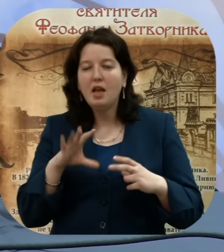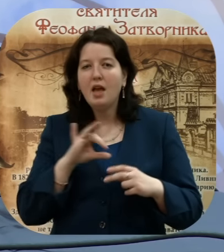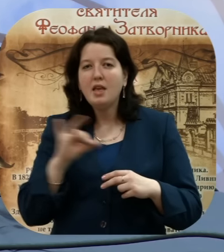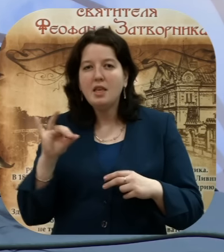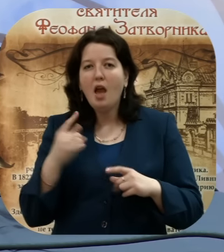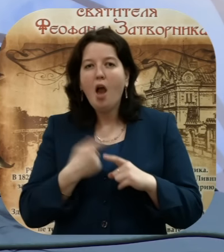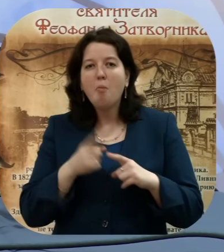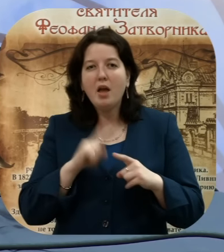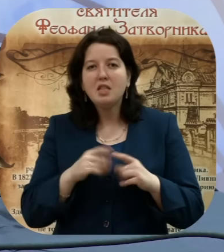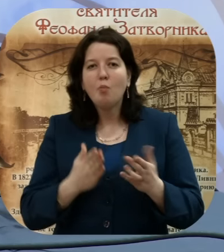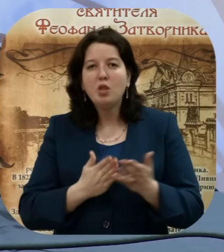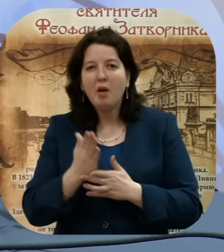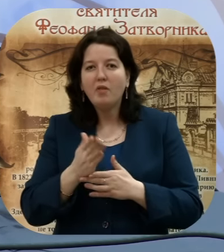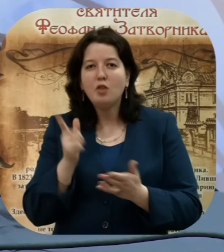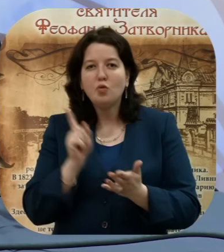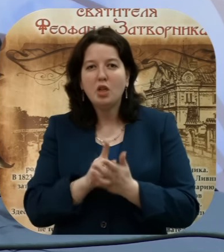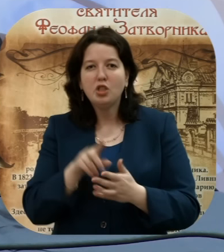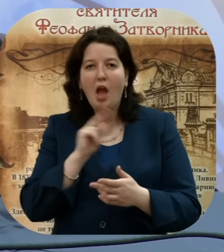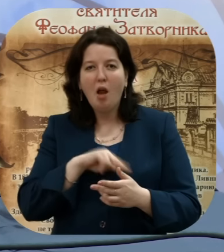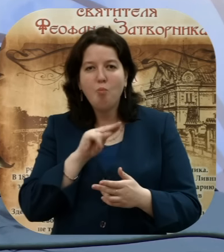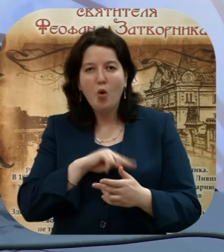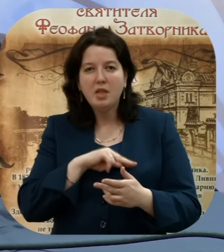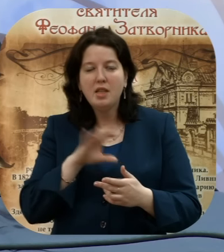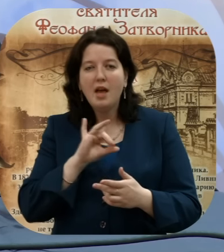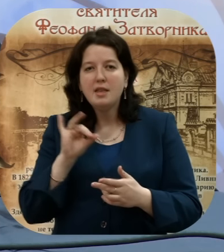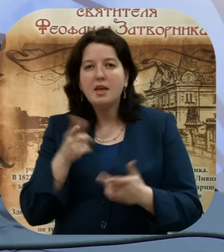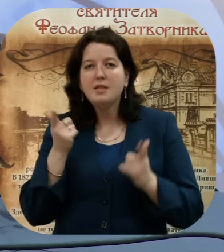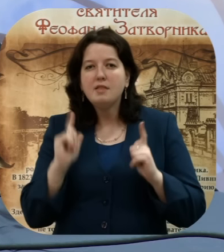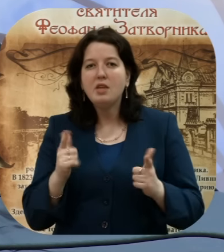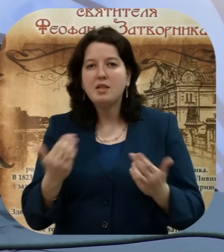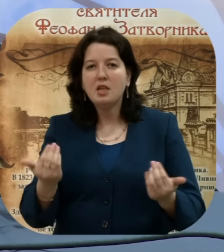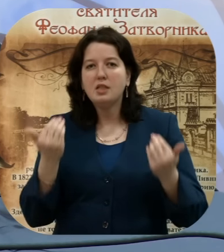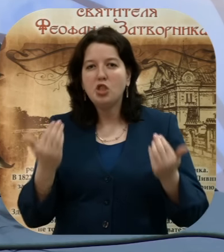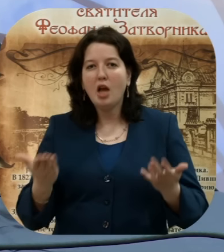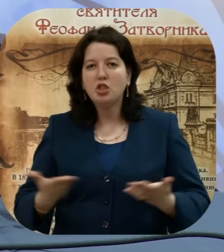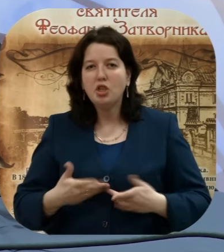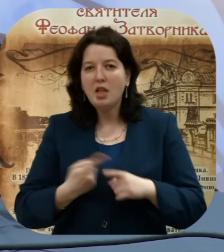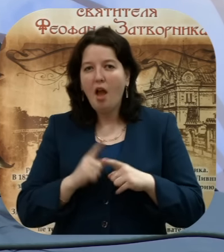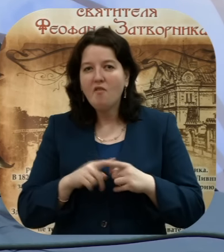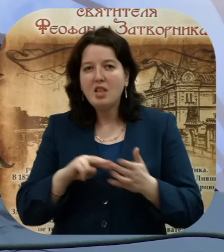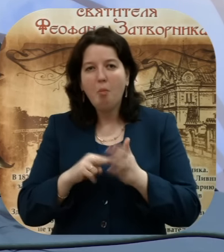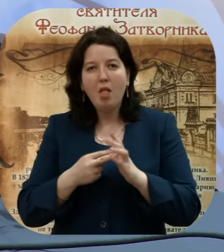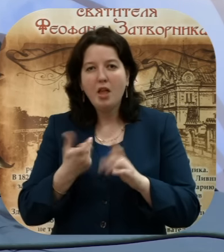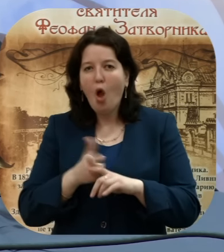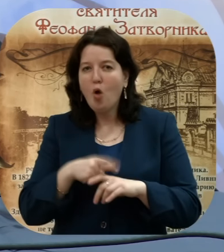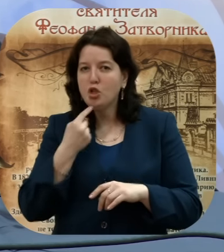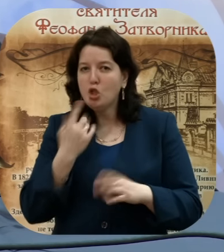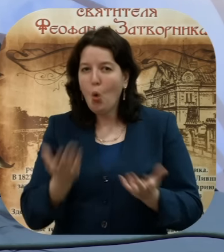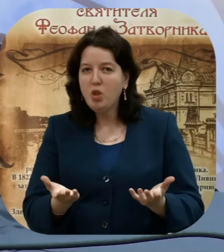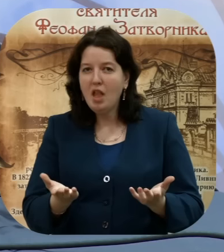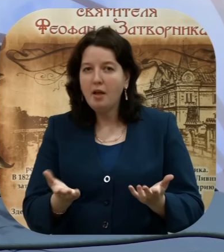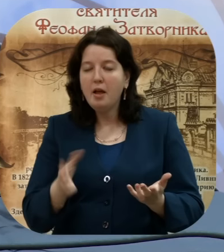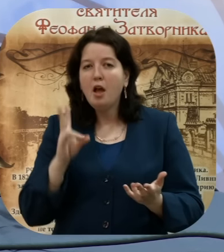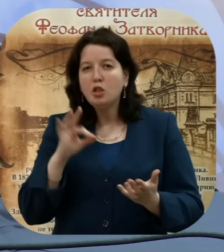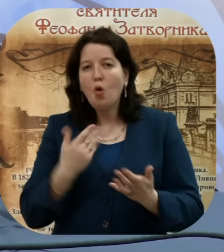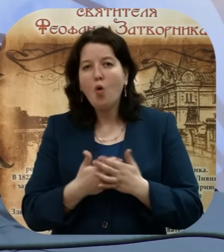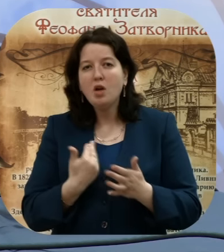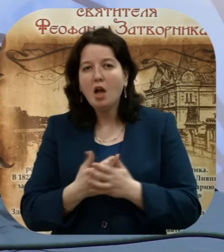по этому направлению должны работать. И действительно, сейчас жизнь в этом плане очень трудная, но, мне